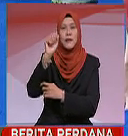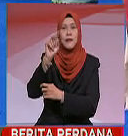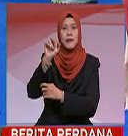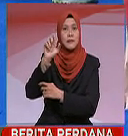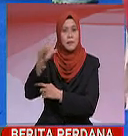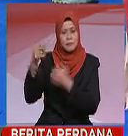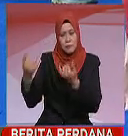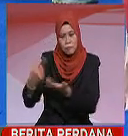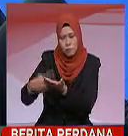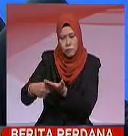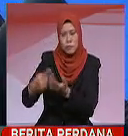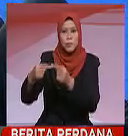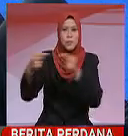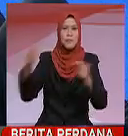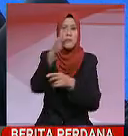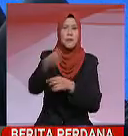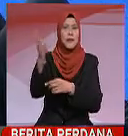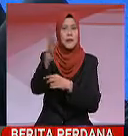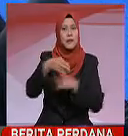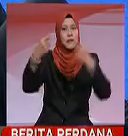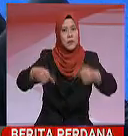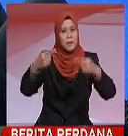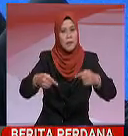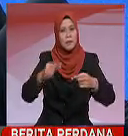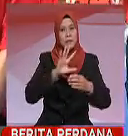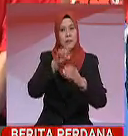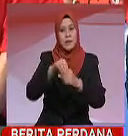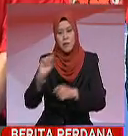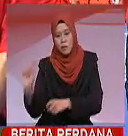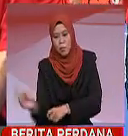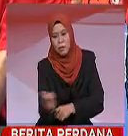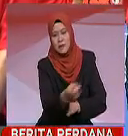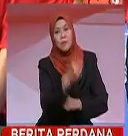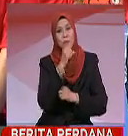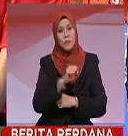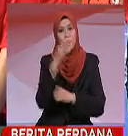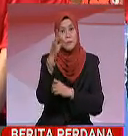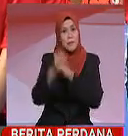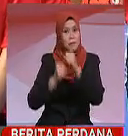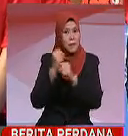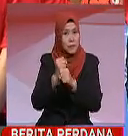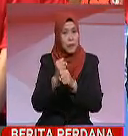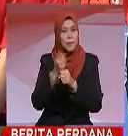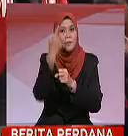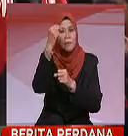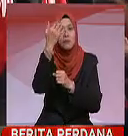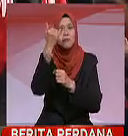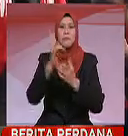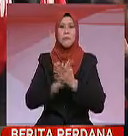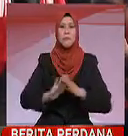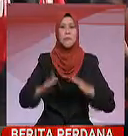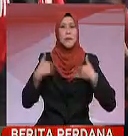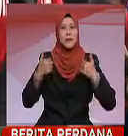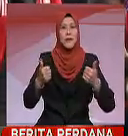memutuskan untuk membatalkan kejohanan yang melibatkan pemain hoki berusia 19 tahun ini demi kesihatan dan